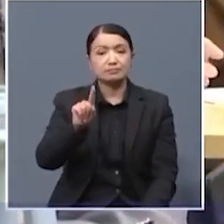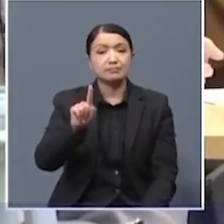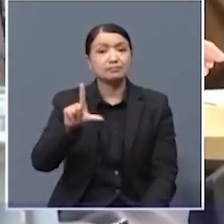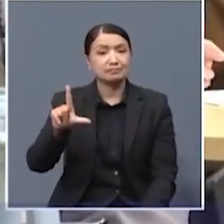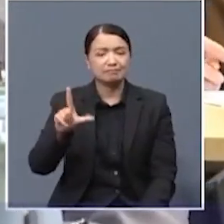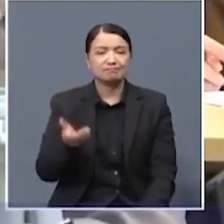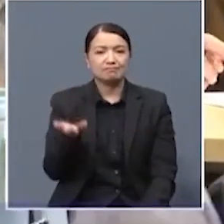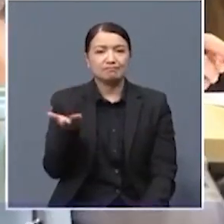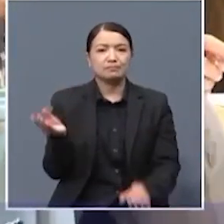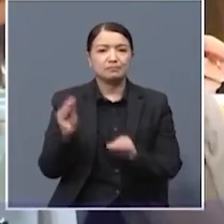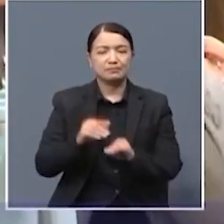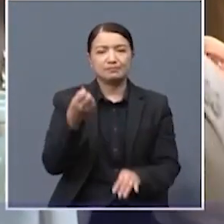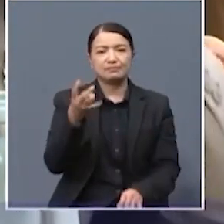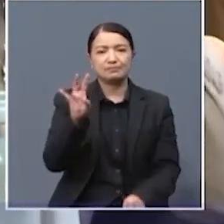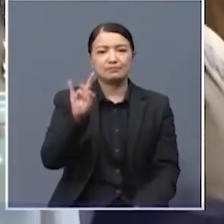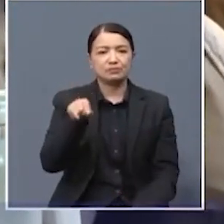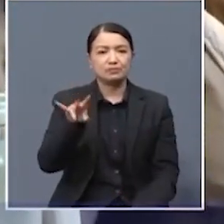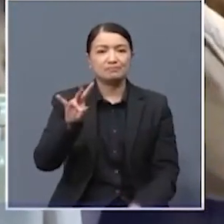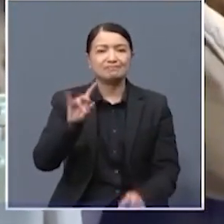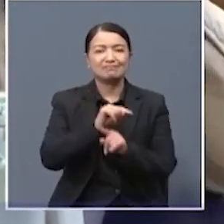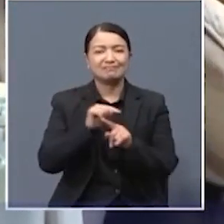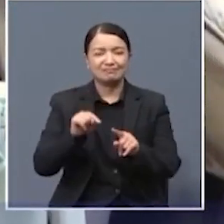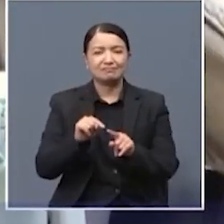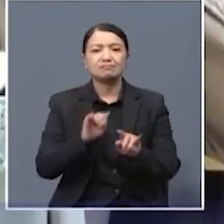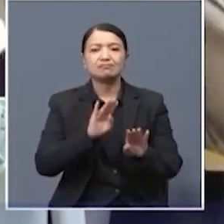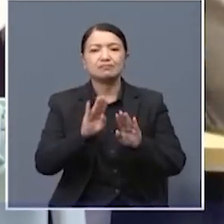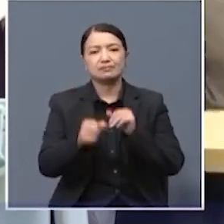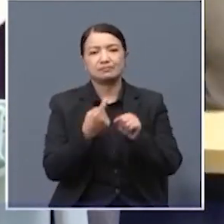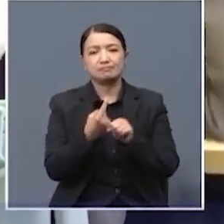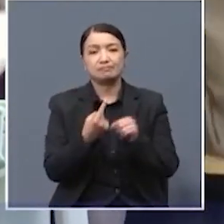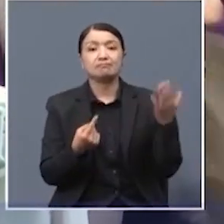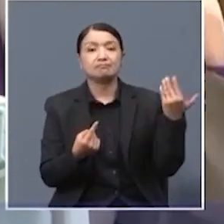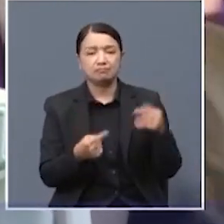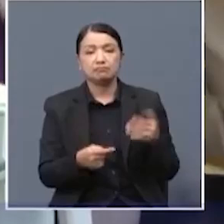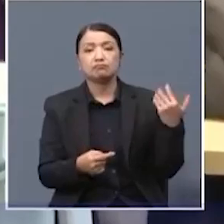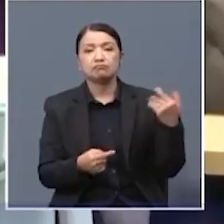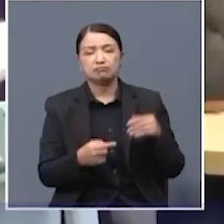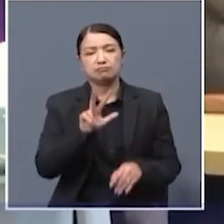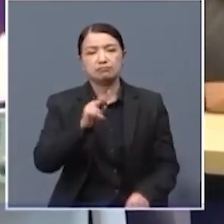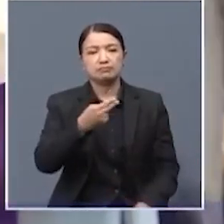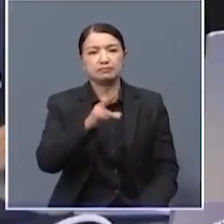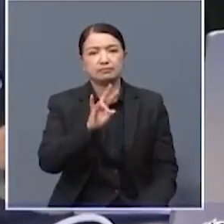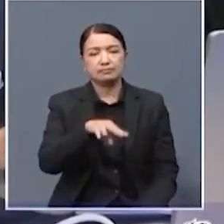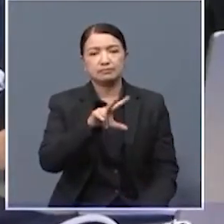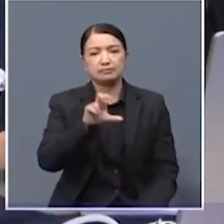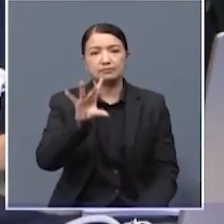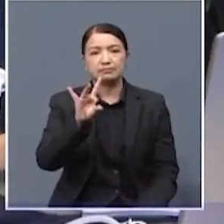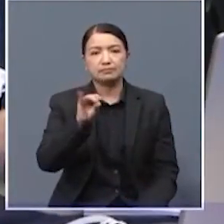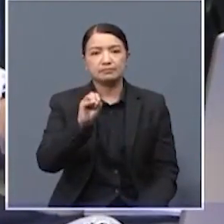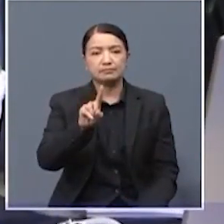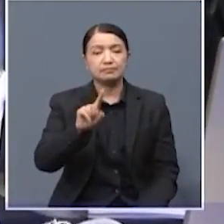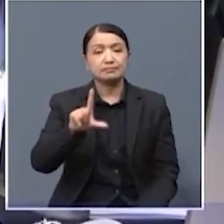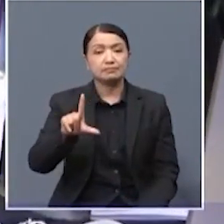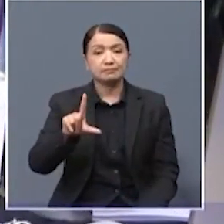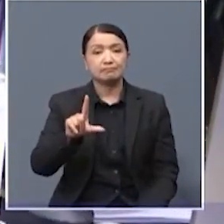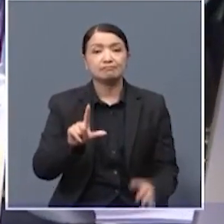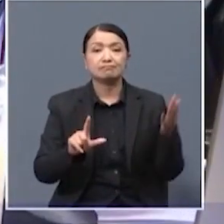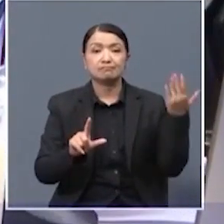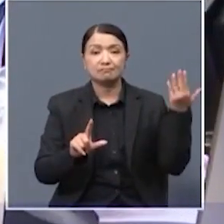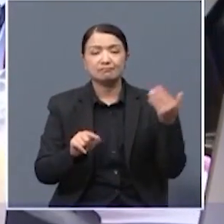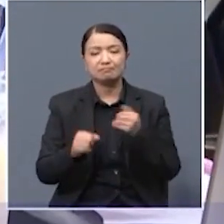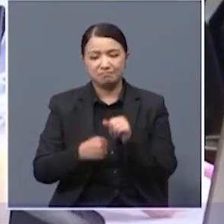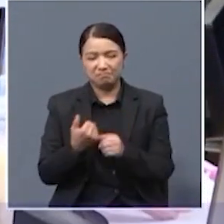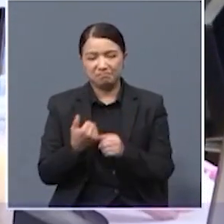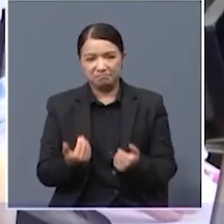บาทเพิ่มขึ้นร้อยละ 17.7จากช่วงเดียวกันของปีก่อนซึ่งมีรายได้รวม 301 7, 381ล้านบาทแต่